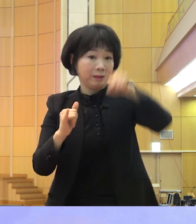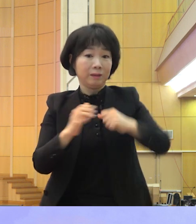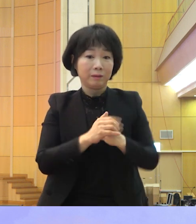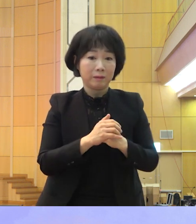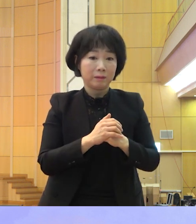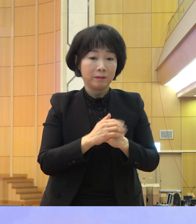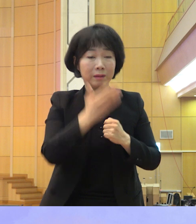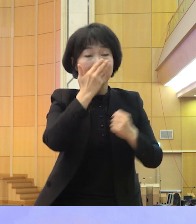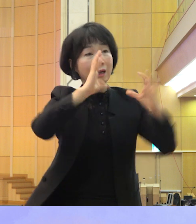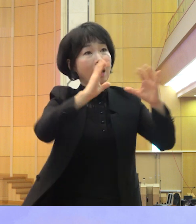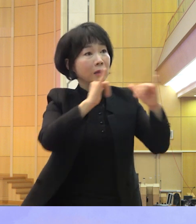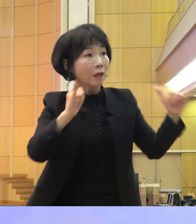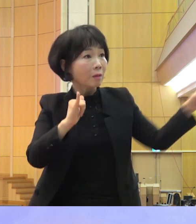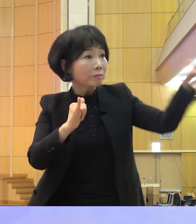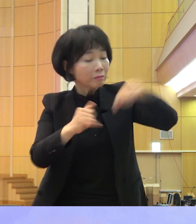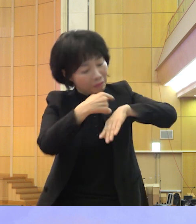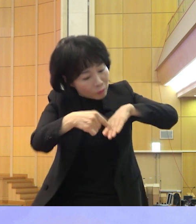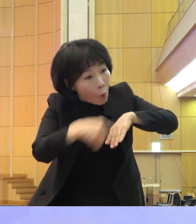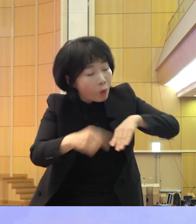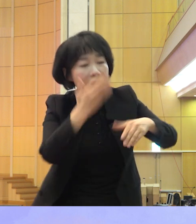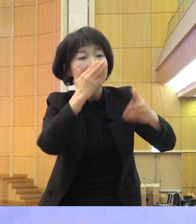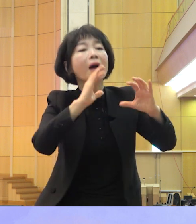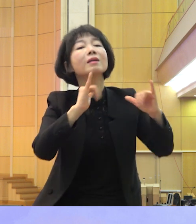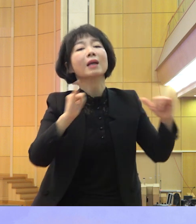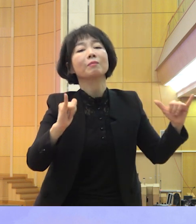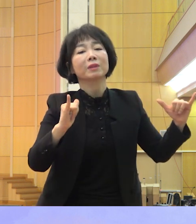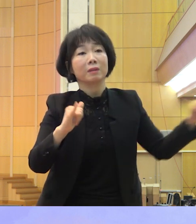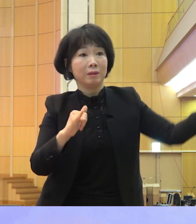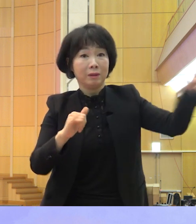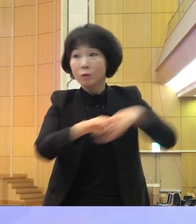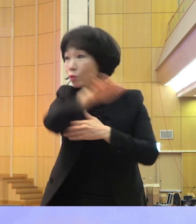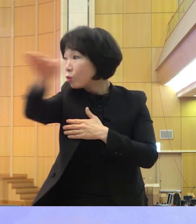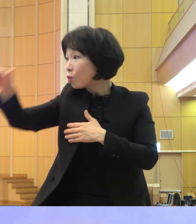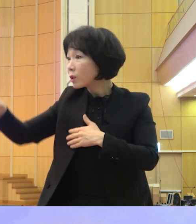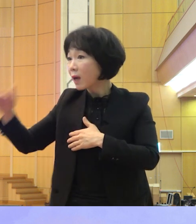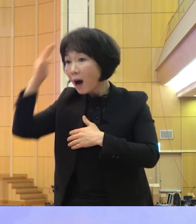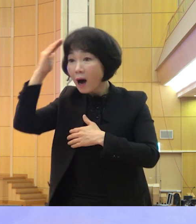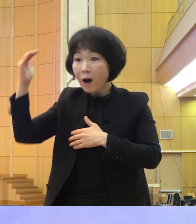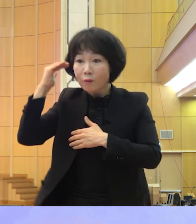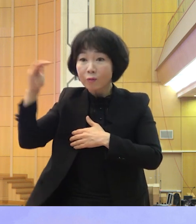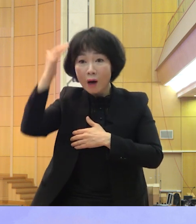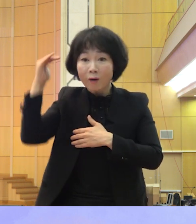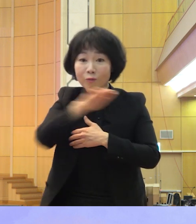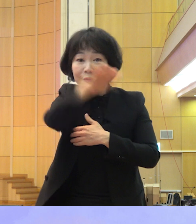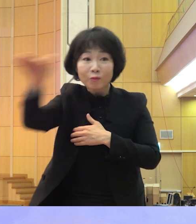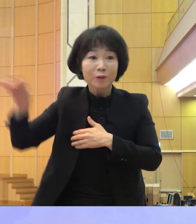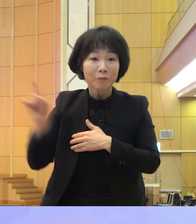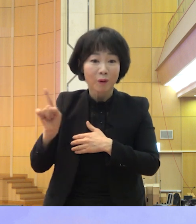민족적으로 그들은 이스라엘 족속이란 말이에요. 이스라엘 족속. 우리는 무슨 족이에요?